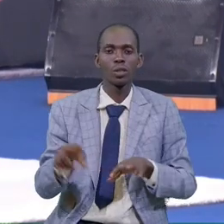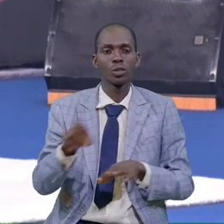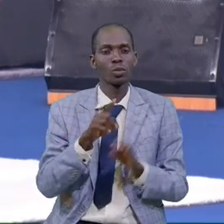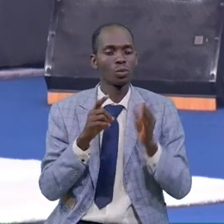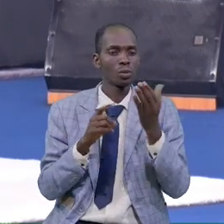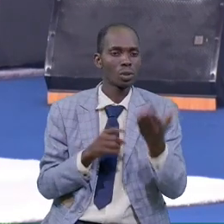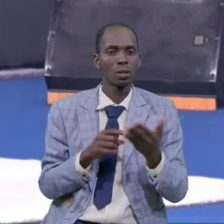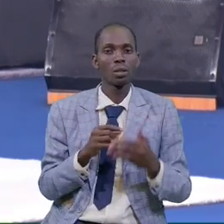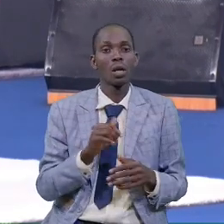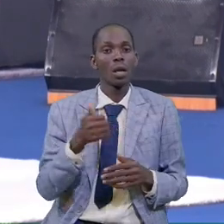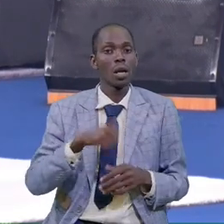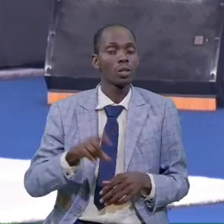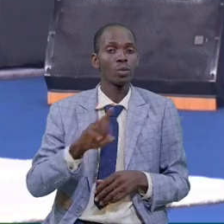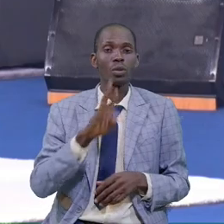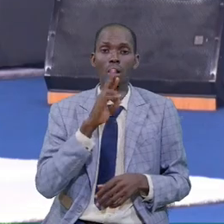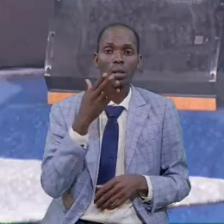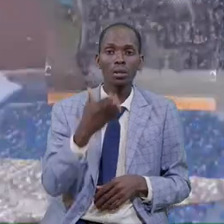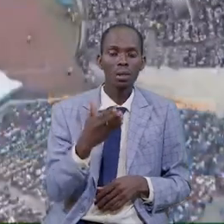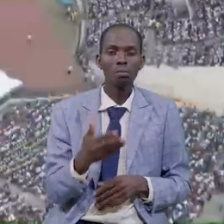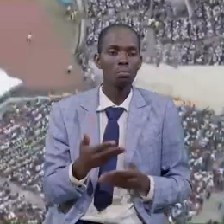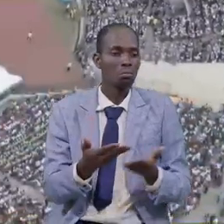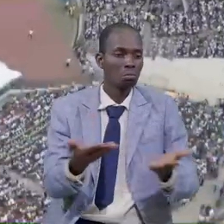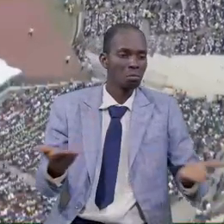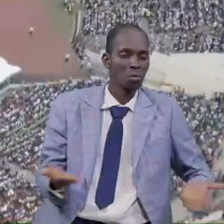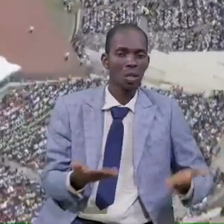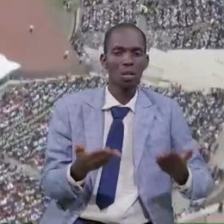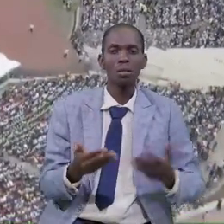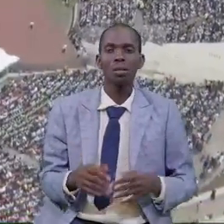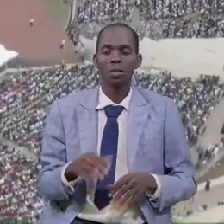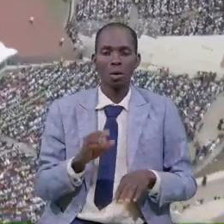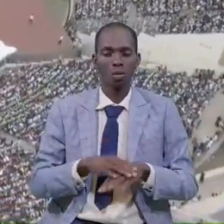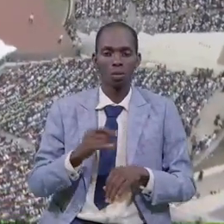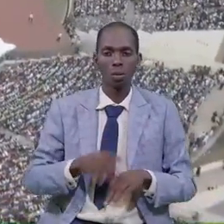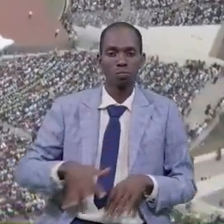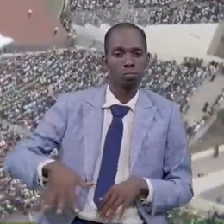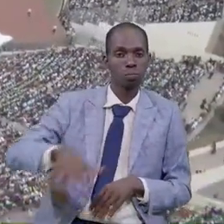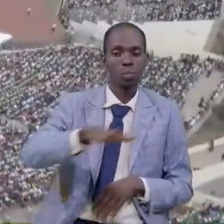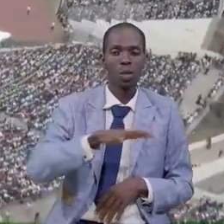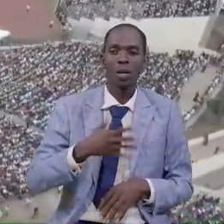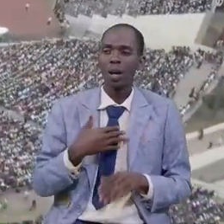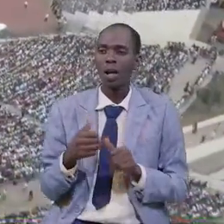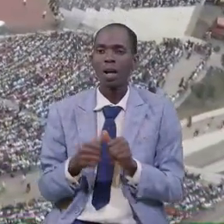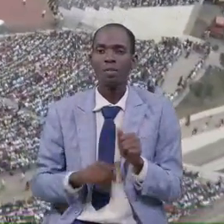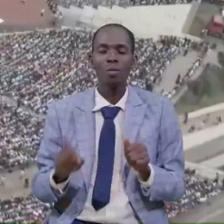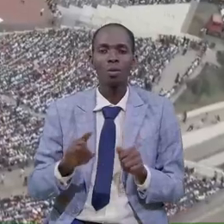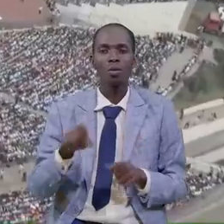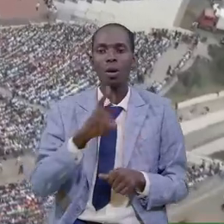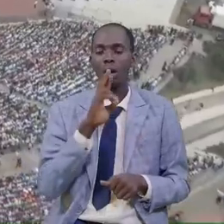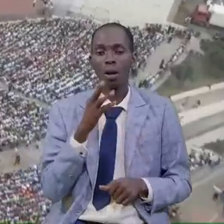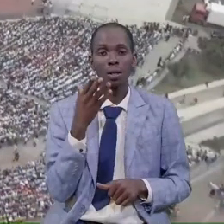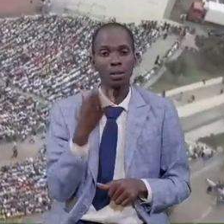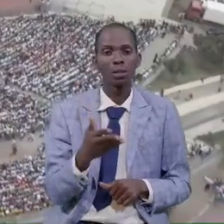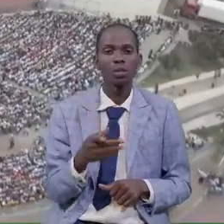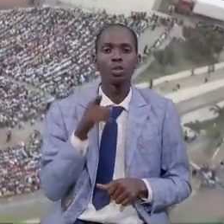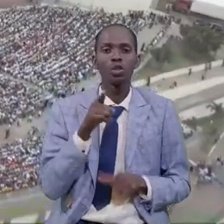tu es, à galerie là-bas, sur l'air des jeux, sur l'esplanade. N'importe